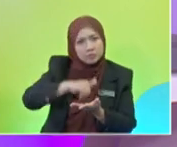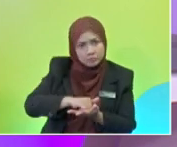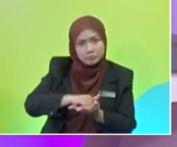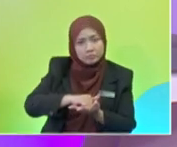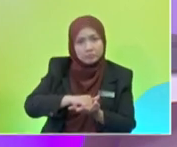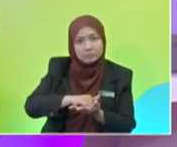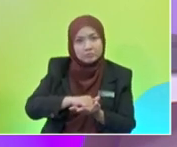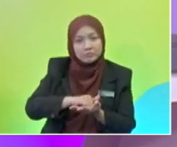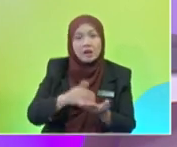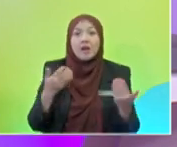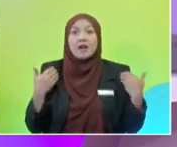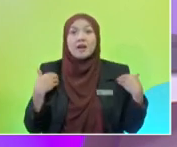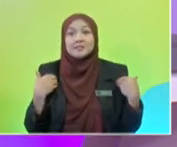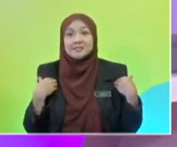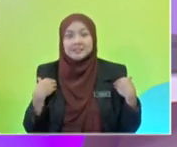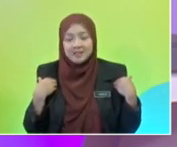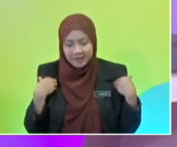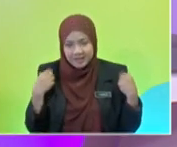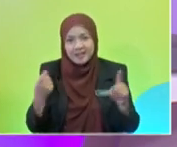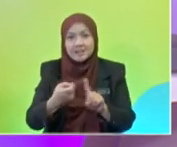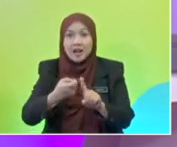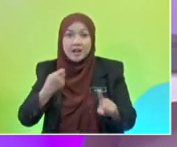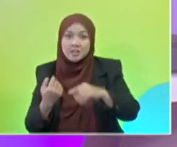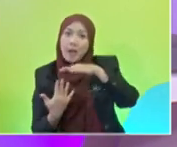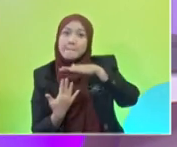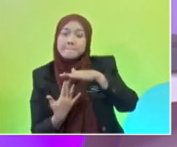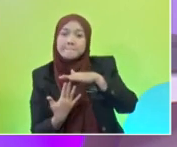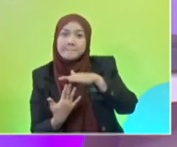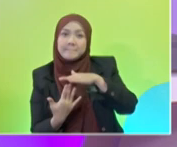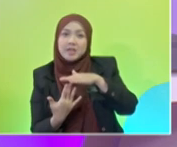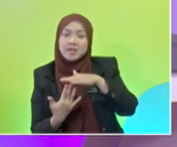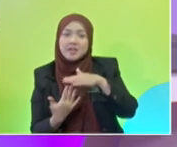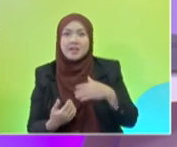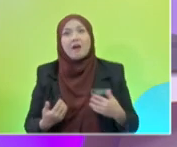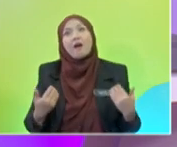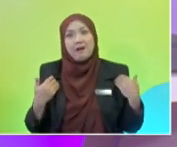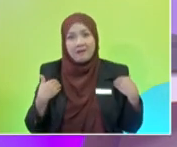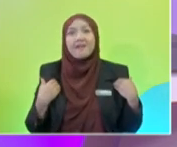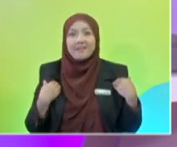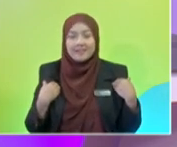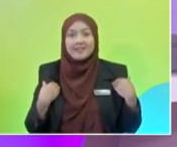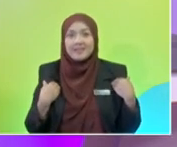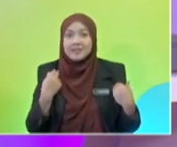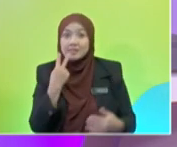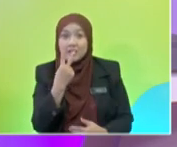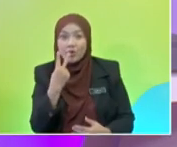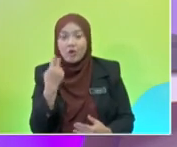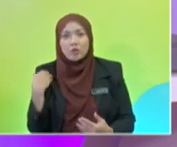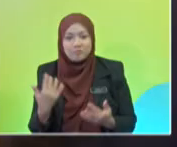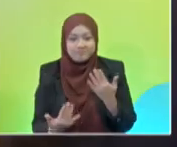a Sumber Api oke kita lihat bila Biasanya kita lihat pertama kita ini adalah unggun